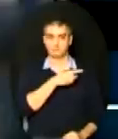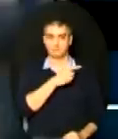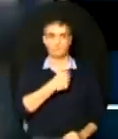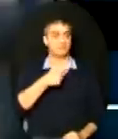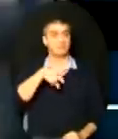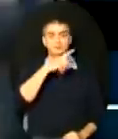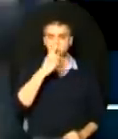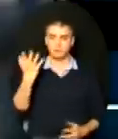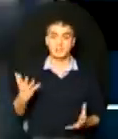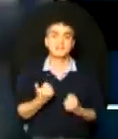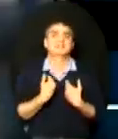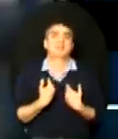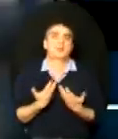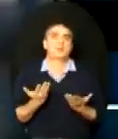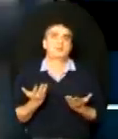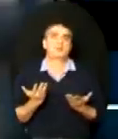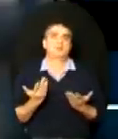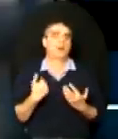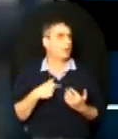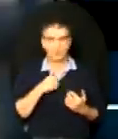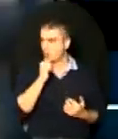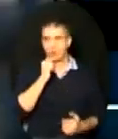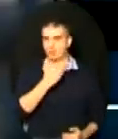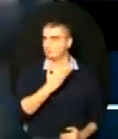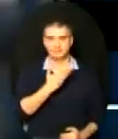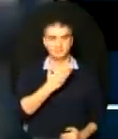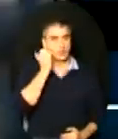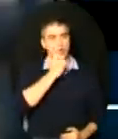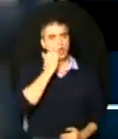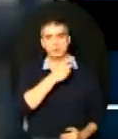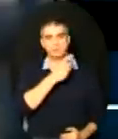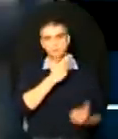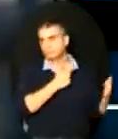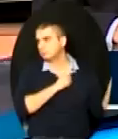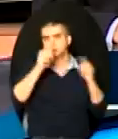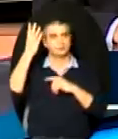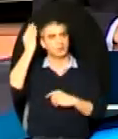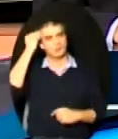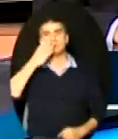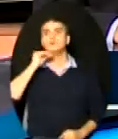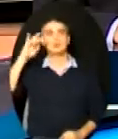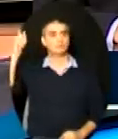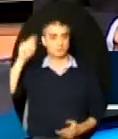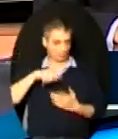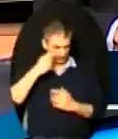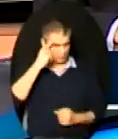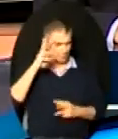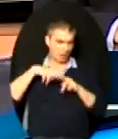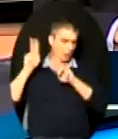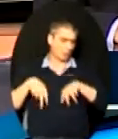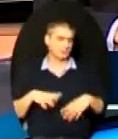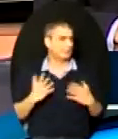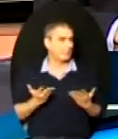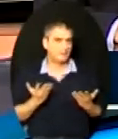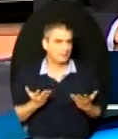והמנהיגות, תצילו אותנו מזה. אנחנו לא רוצים שכל יום ייסעו ללמוד ביהודה ושומרון, כי אתם יודעים ממה הם חוזרים